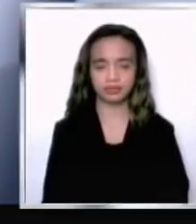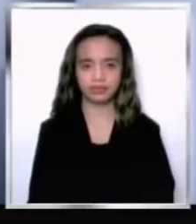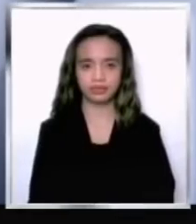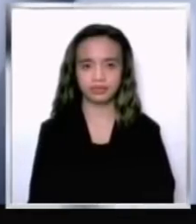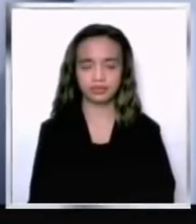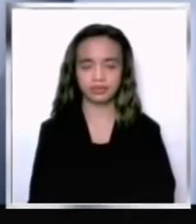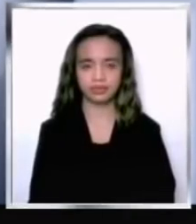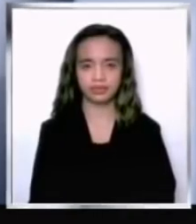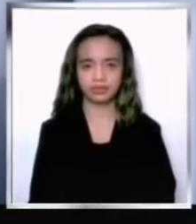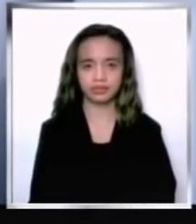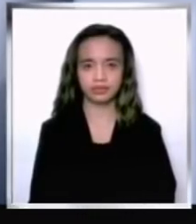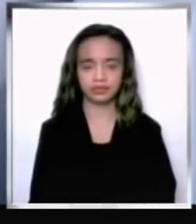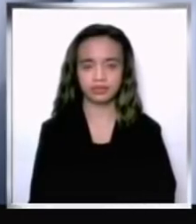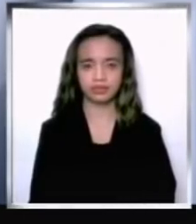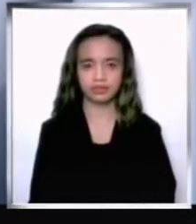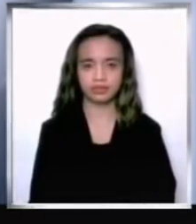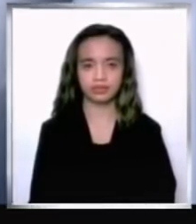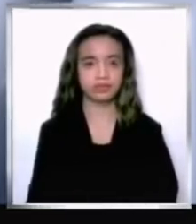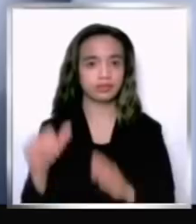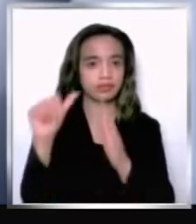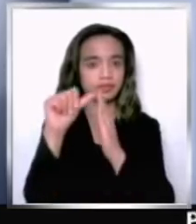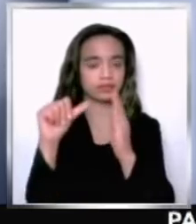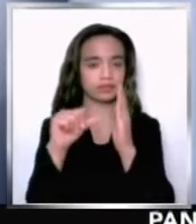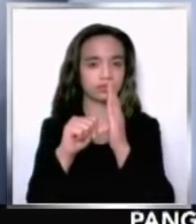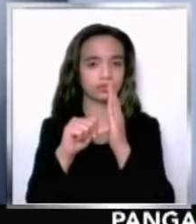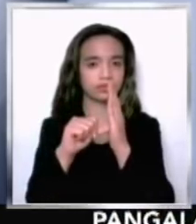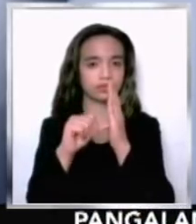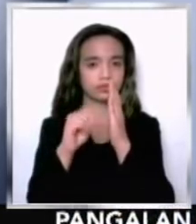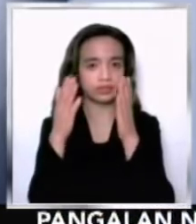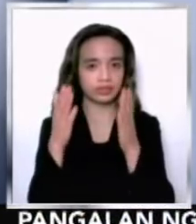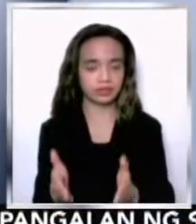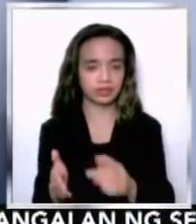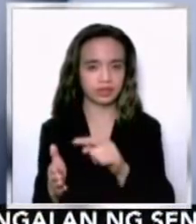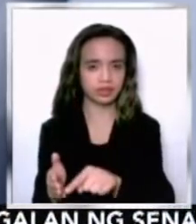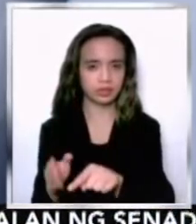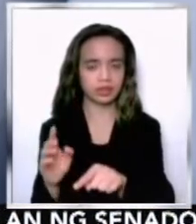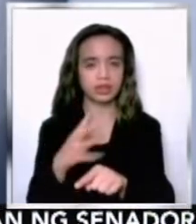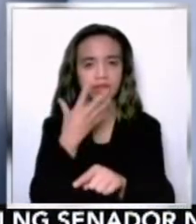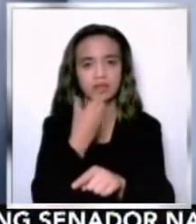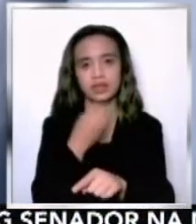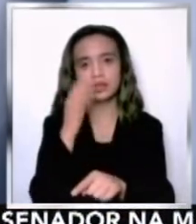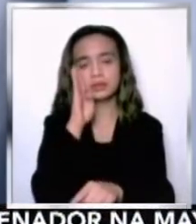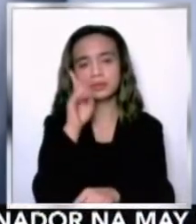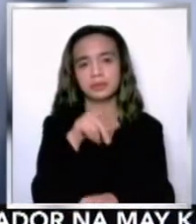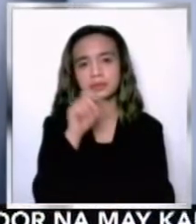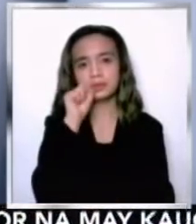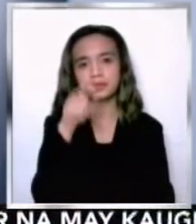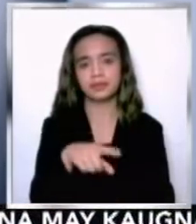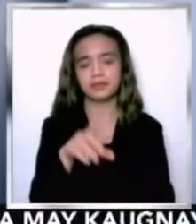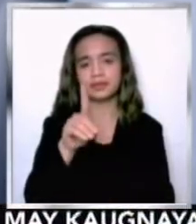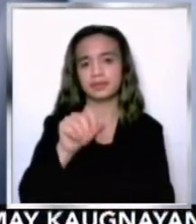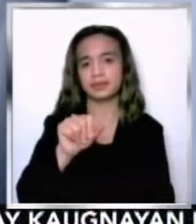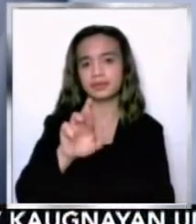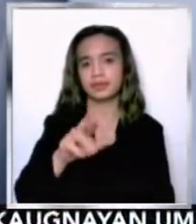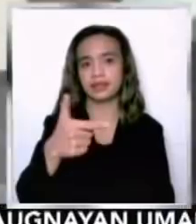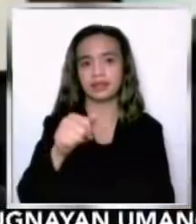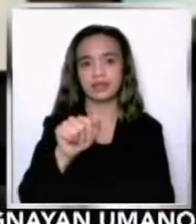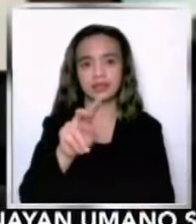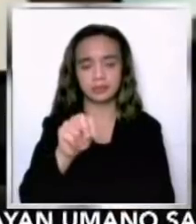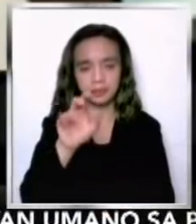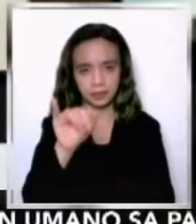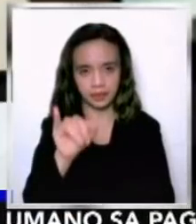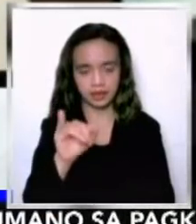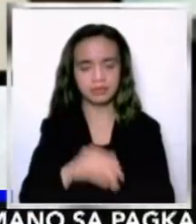rin ng pahayag si Attorney Ferdinand Topacio, abogado ng magkapatid na Mohit at Twinkle Dargani at ni Lincoln Ong. Hinamon niya